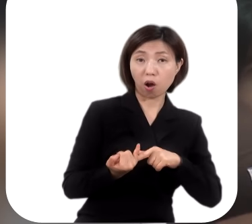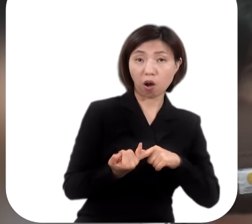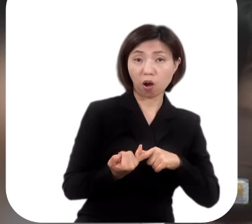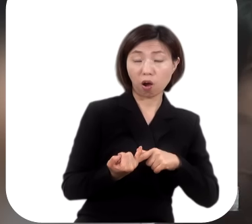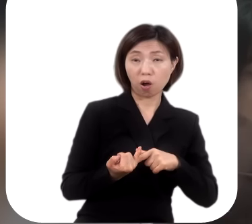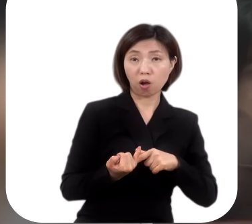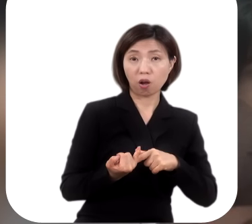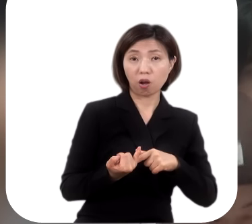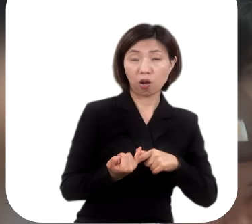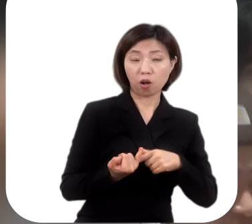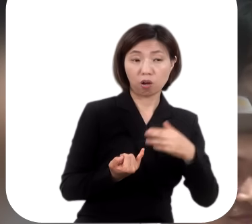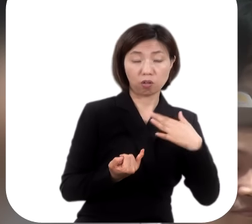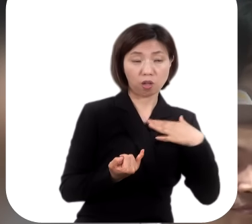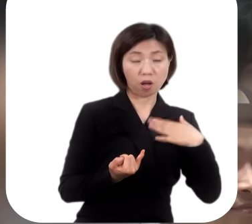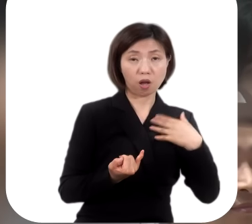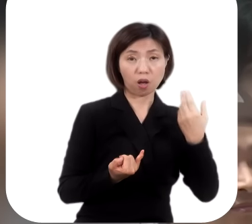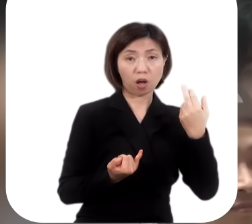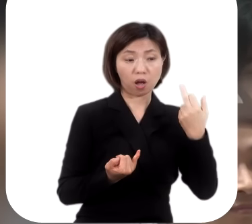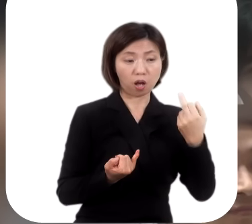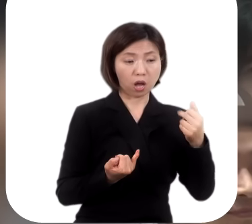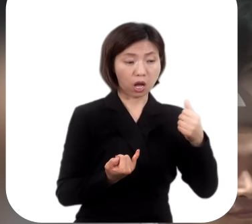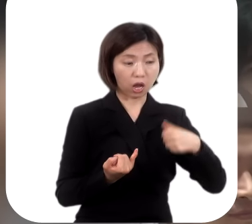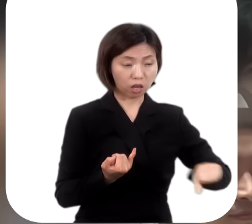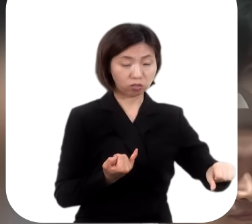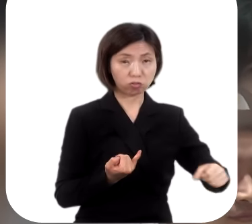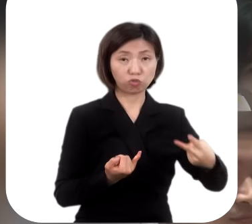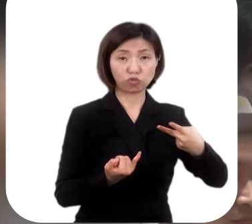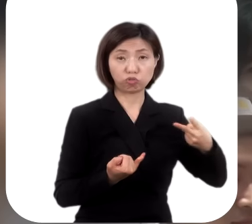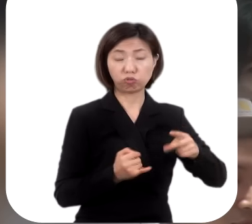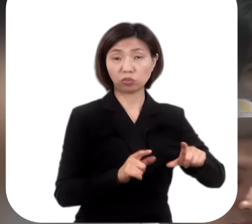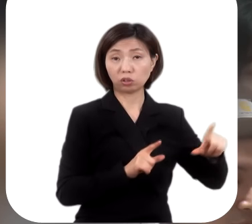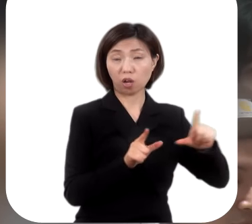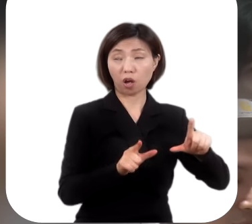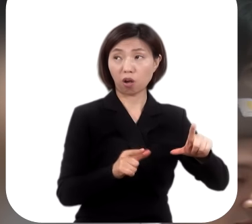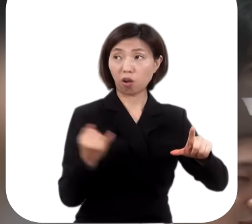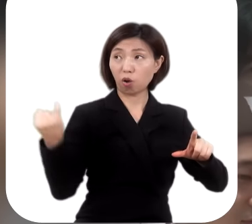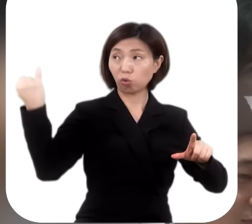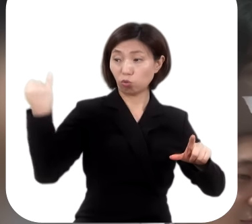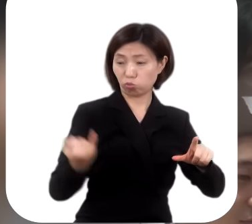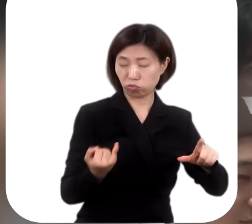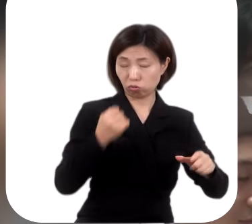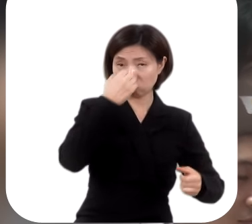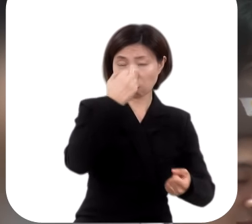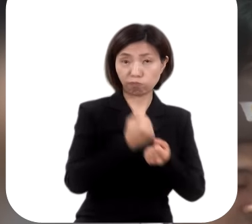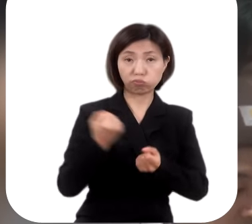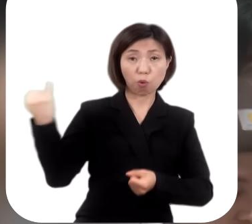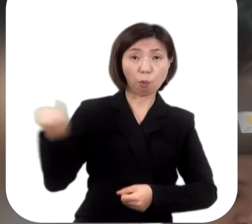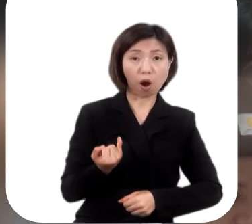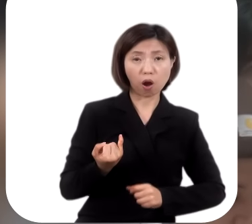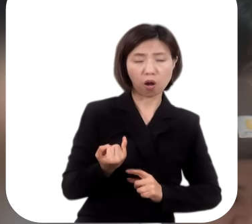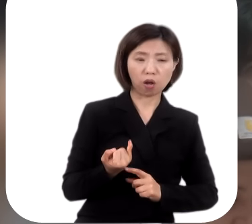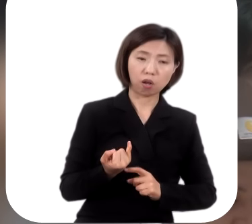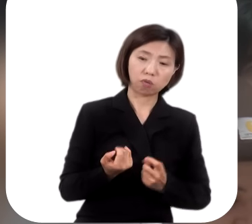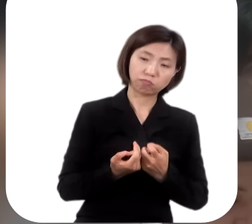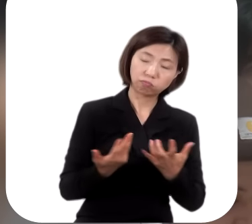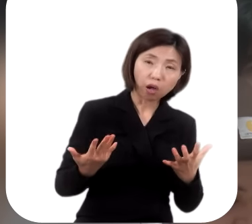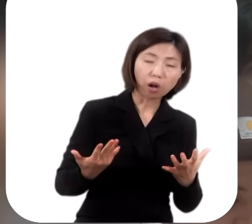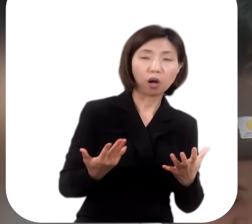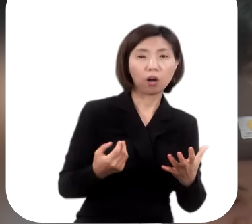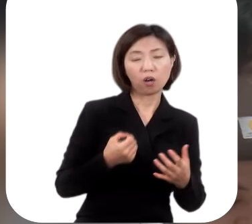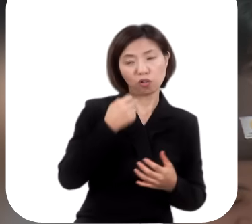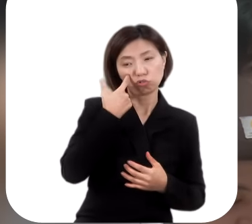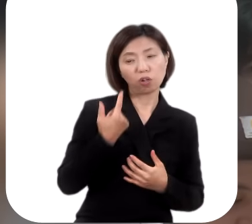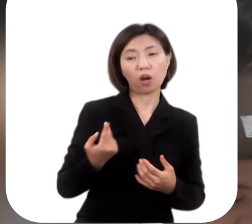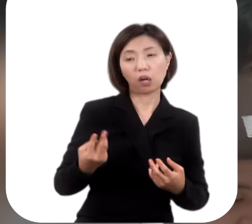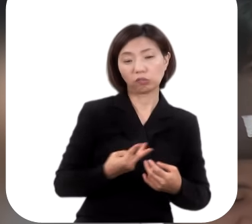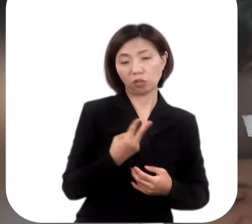거예요. 저는 이제 아들과 거주하고 같이 살고 있기 때문에, 그 언니가 이제 막 그냥 부담 없이 들어온 거예요, 이제. 그래,